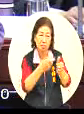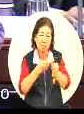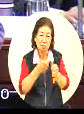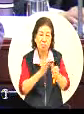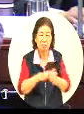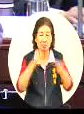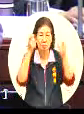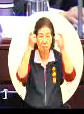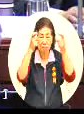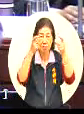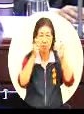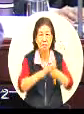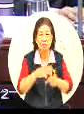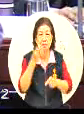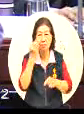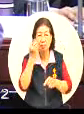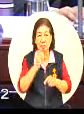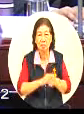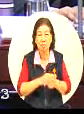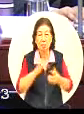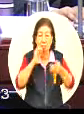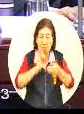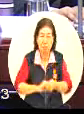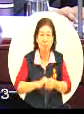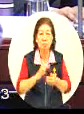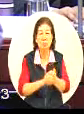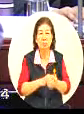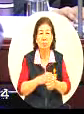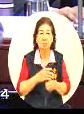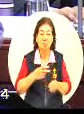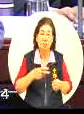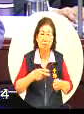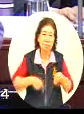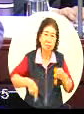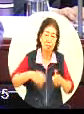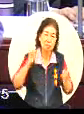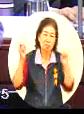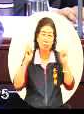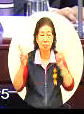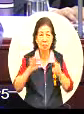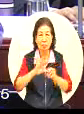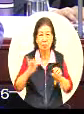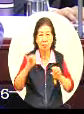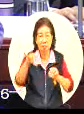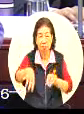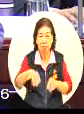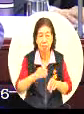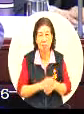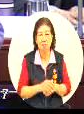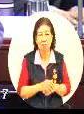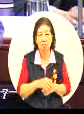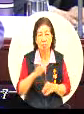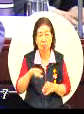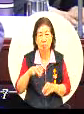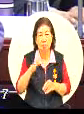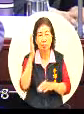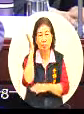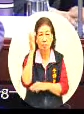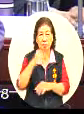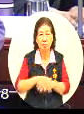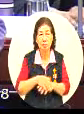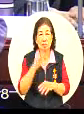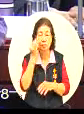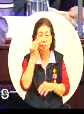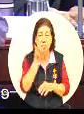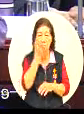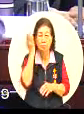高雄来观光，是个必游的地点。但是我想，不管怎么样，我会觉得说我们市政府。观光